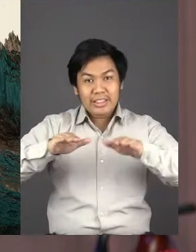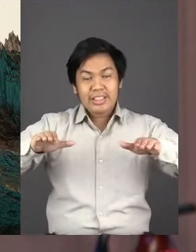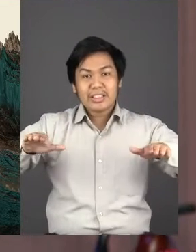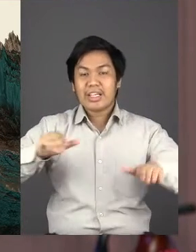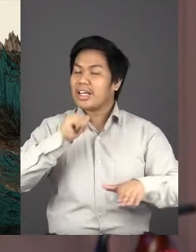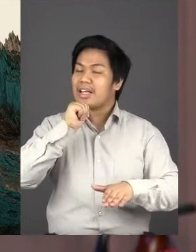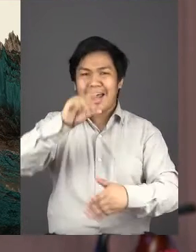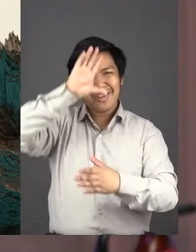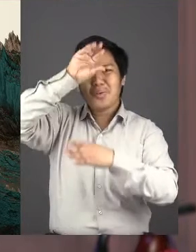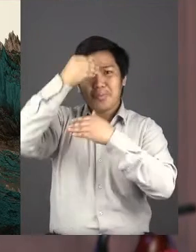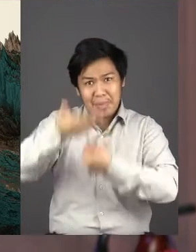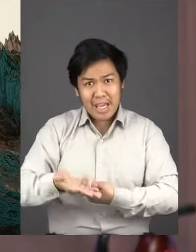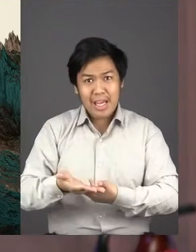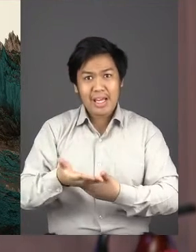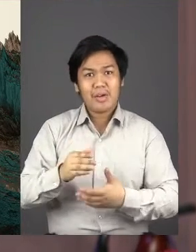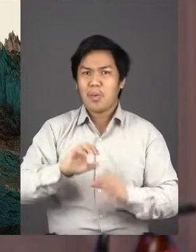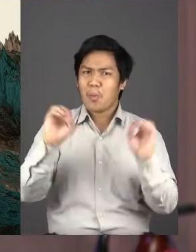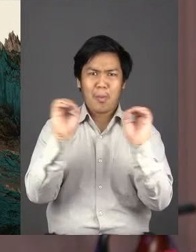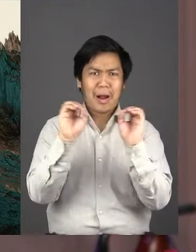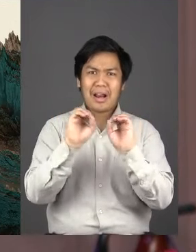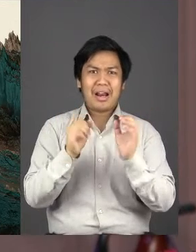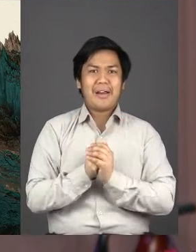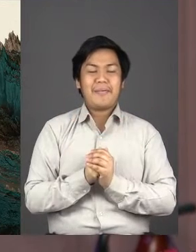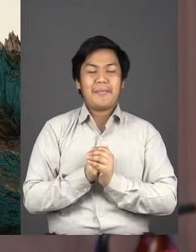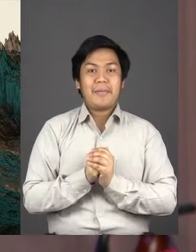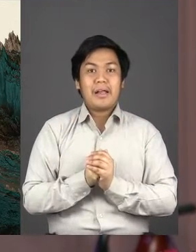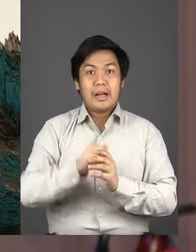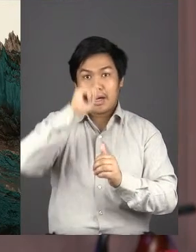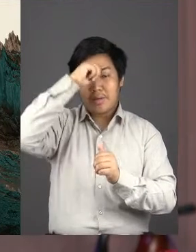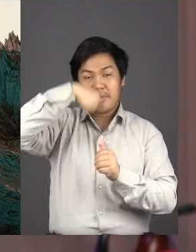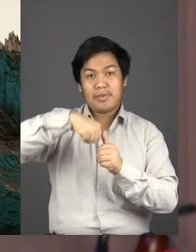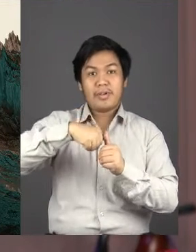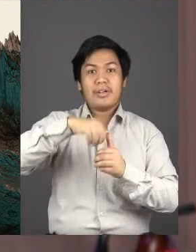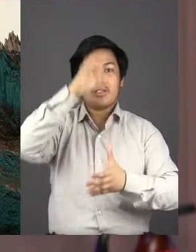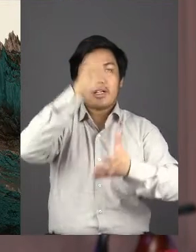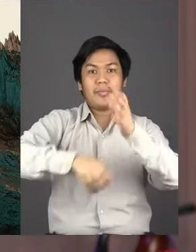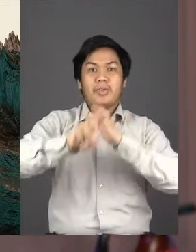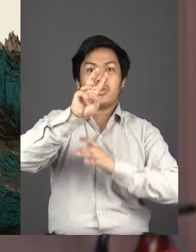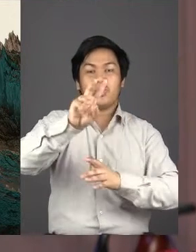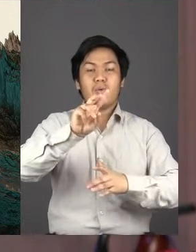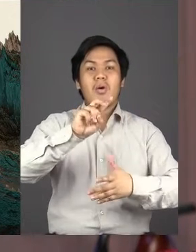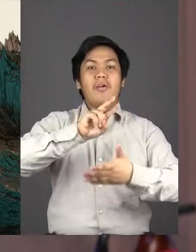of disobedience. Naalala niyo po yung chapter 2, verse 1.